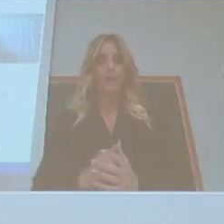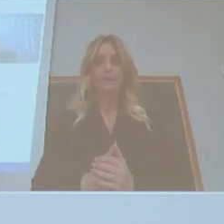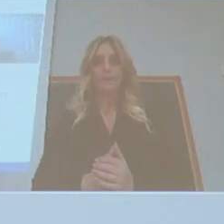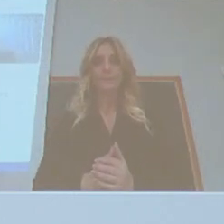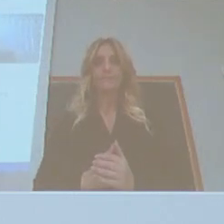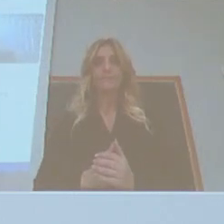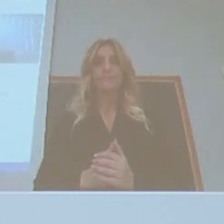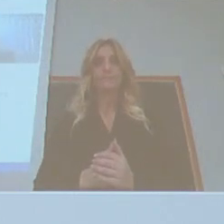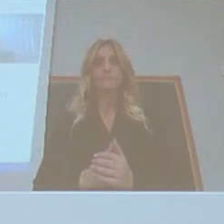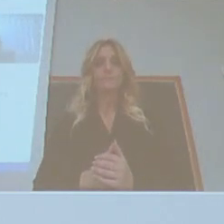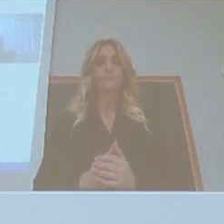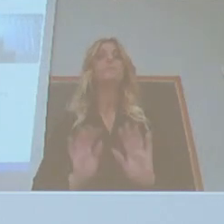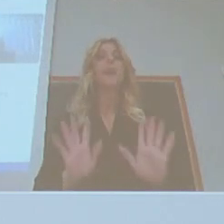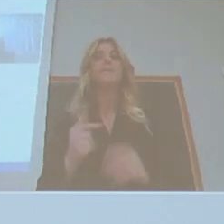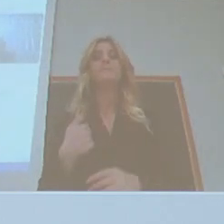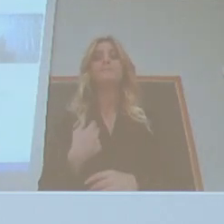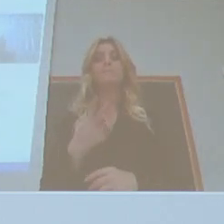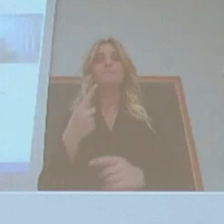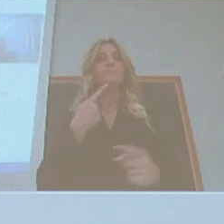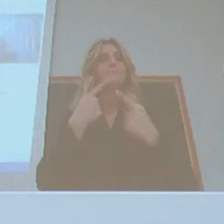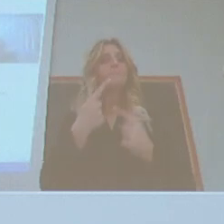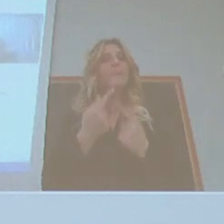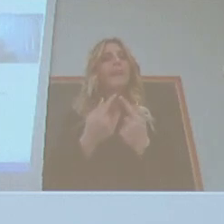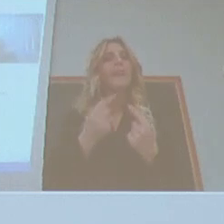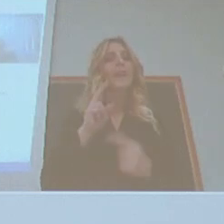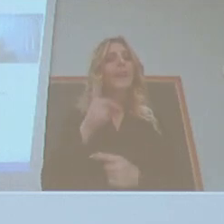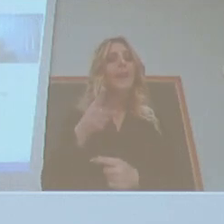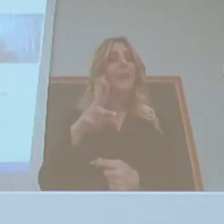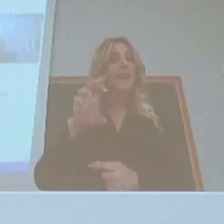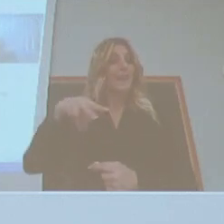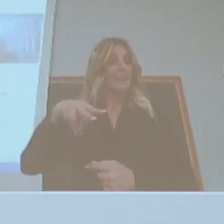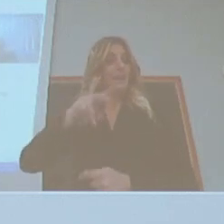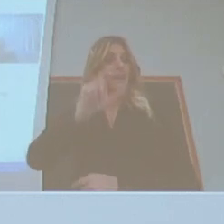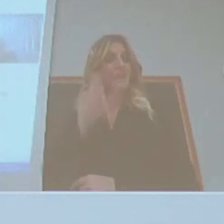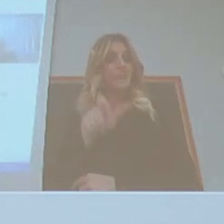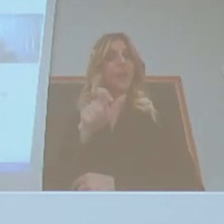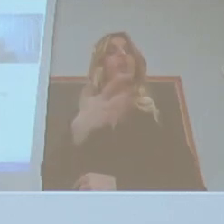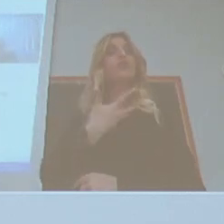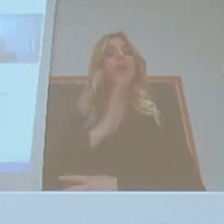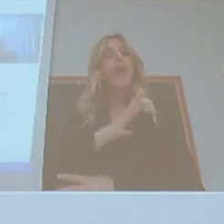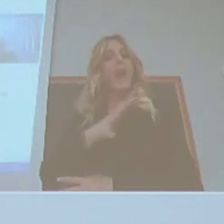Ma dal rapporto Green Italy emergono